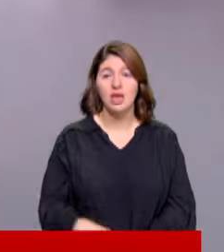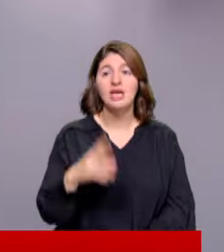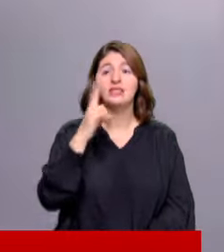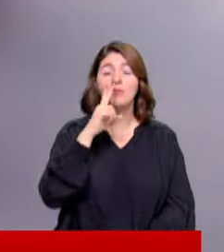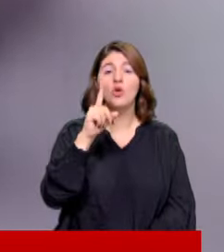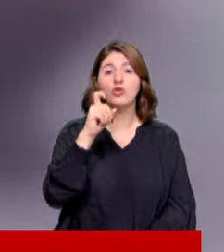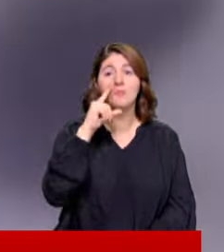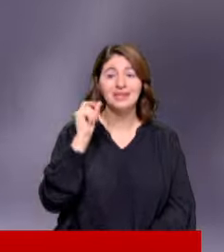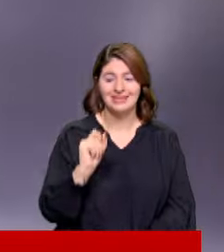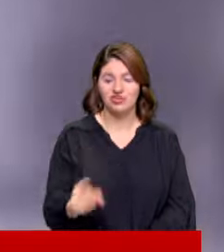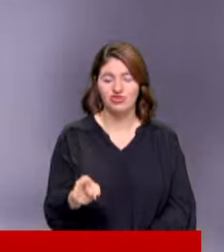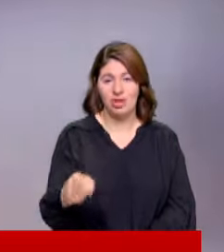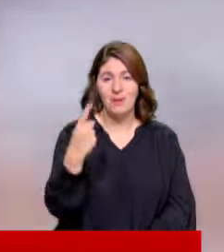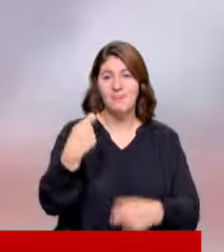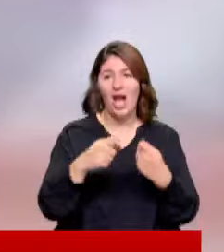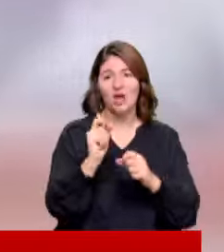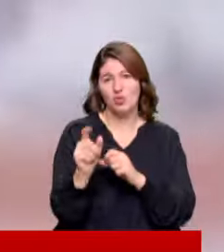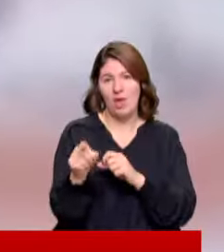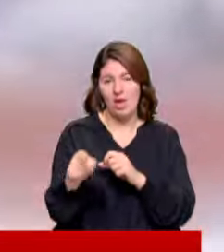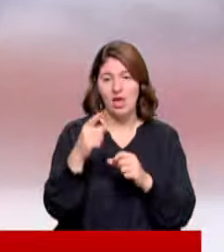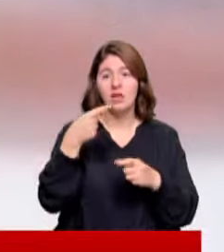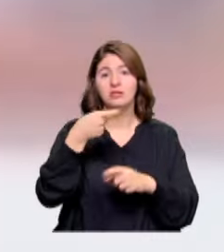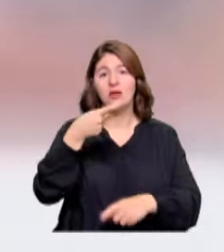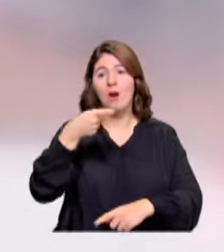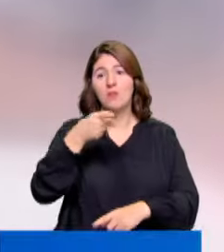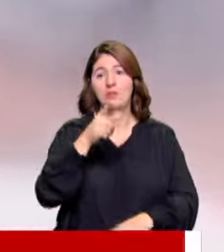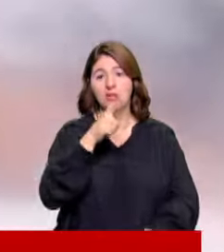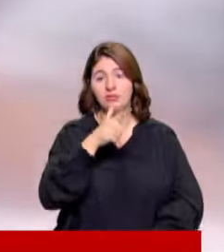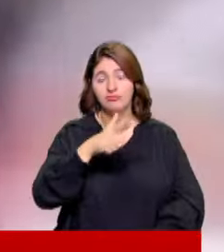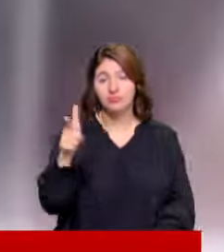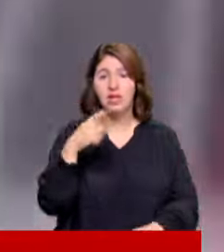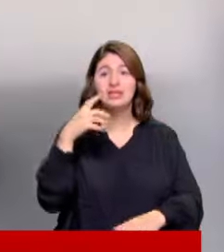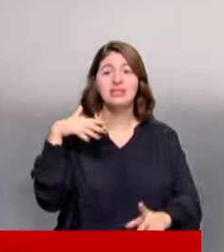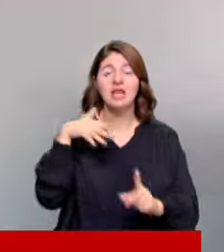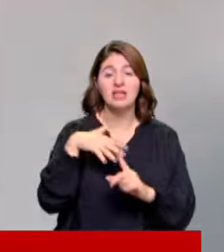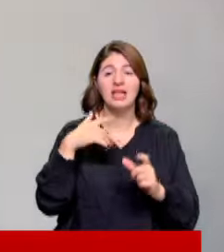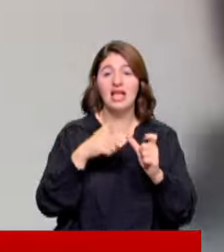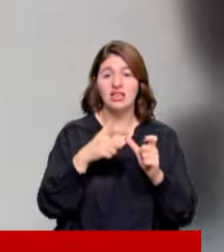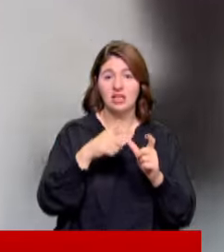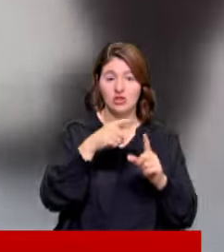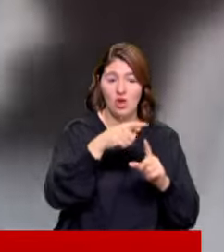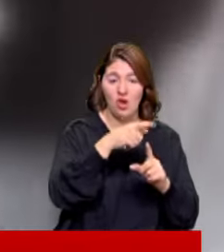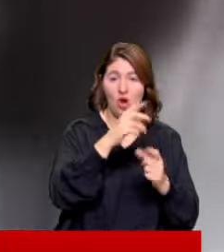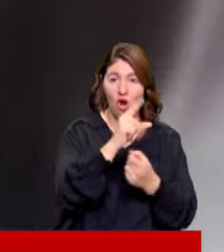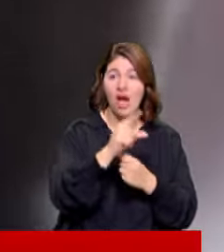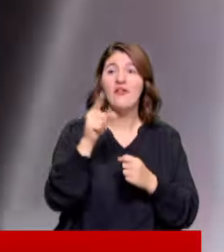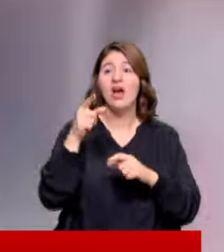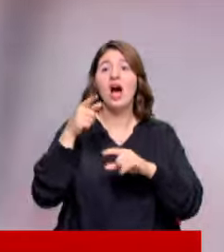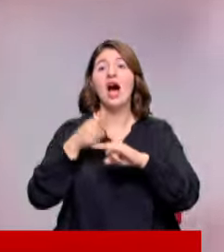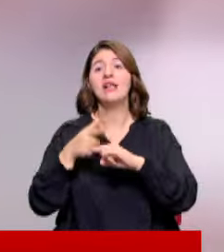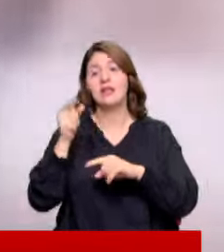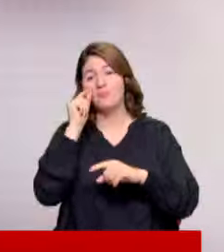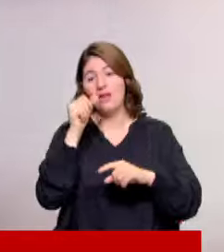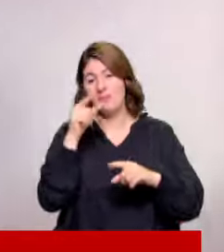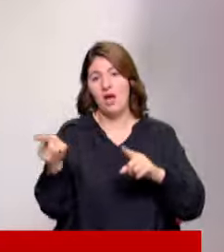Samsun 19 Mayıs ilçesindeki bir banka şubesi silah sesleriyle sarsıldı. Saldırgan Sadık Ö ve Halit Hoşaf arasında tartışma